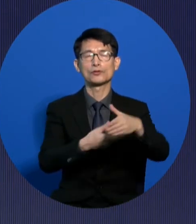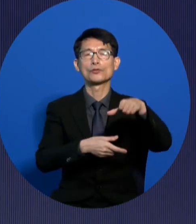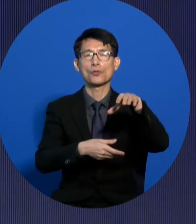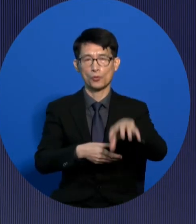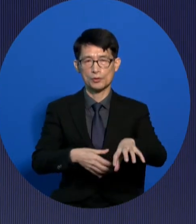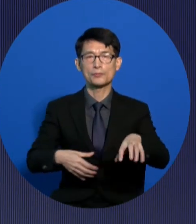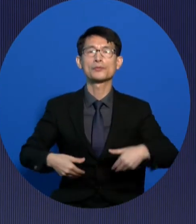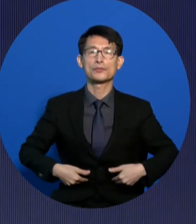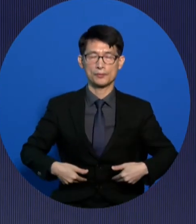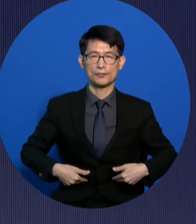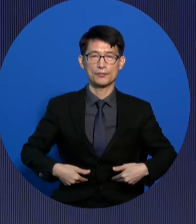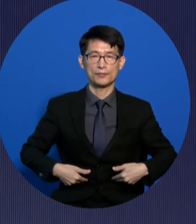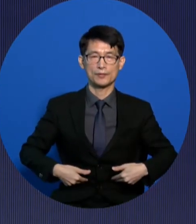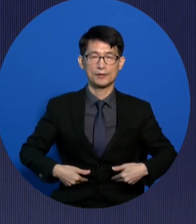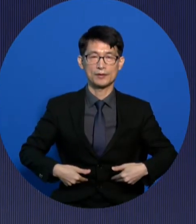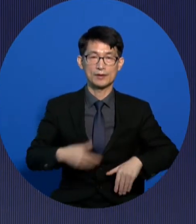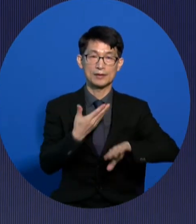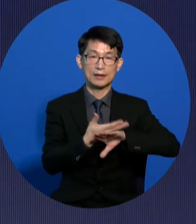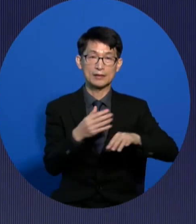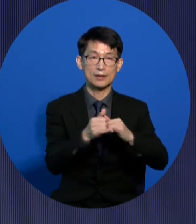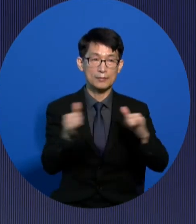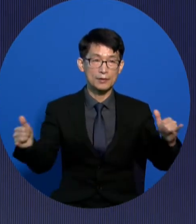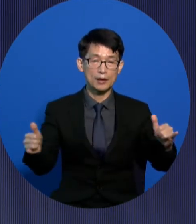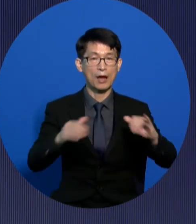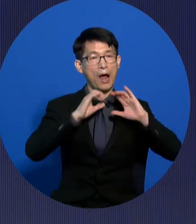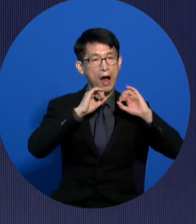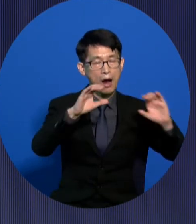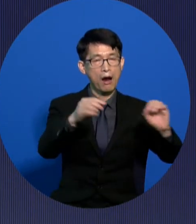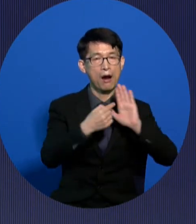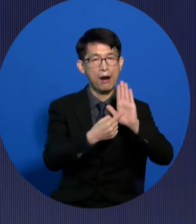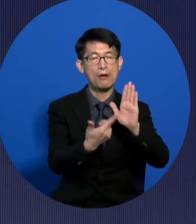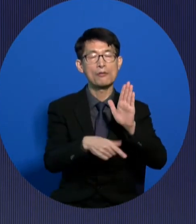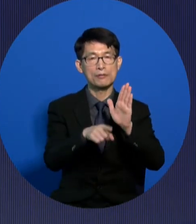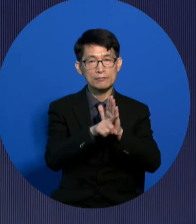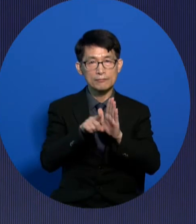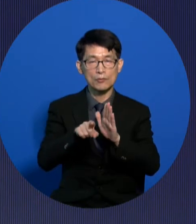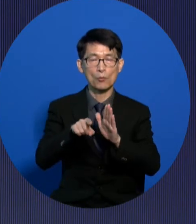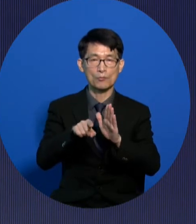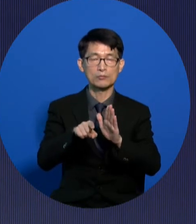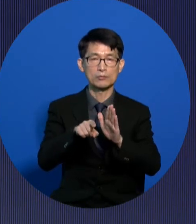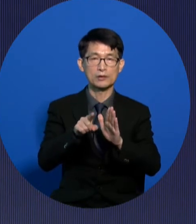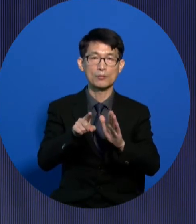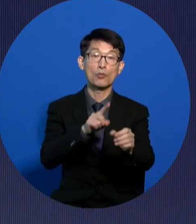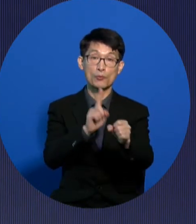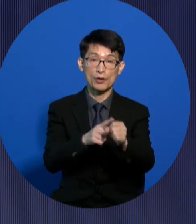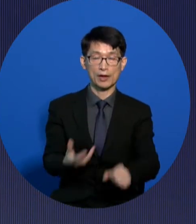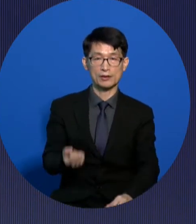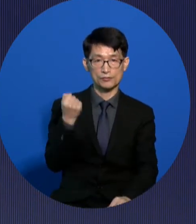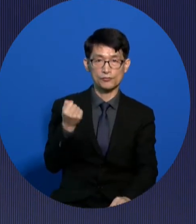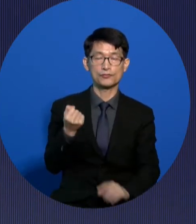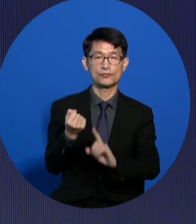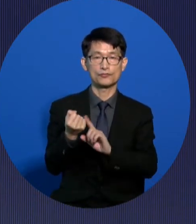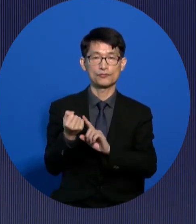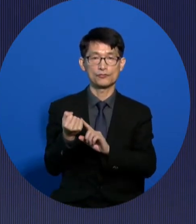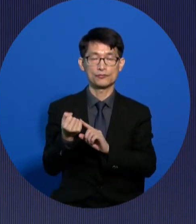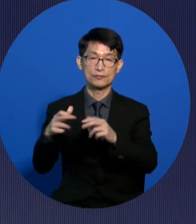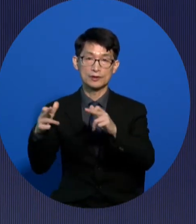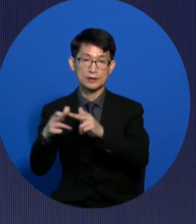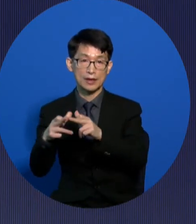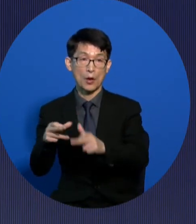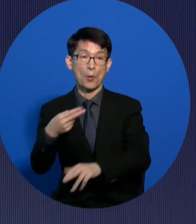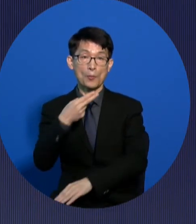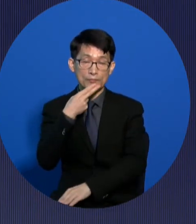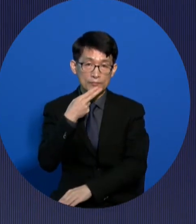그래야 세상이 변합니다. 그래서 우리가 생각만 친다고 되는 게 아니고 비장애인과 타협